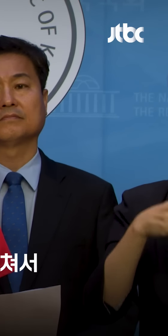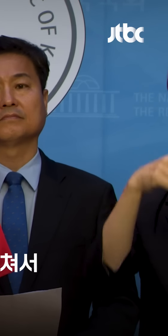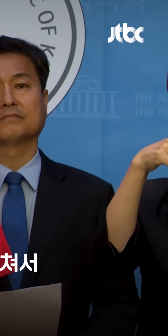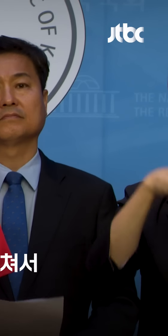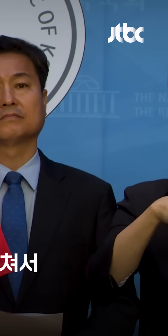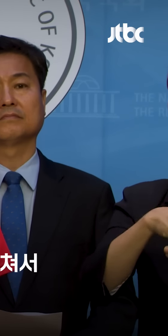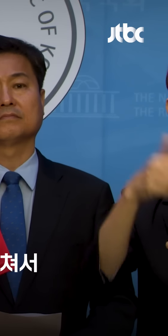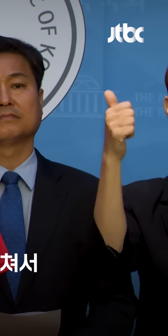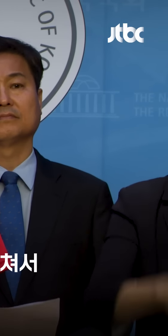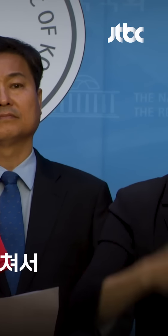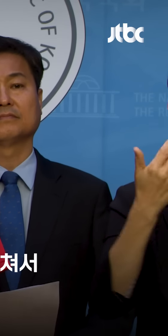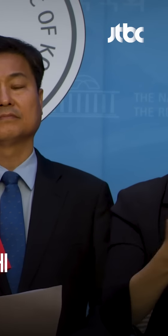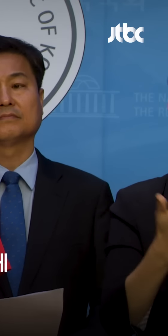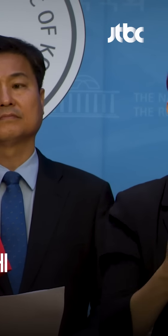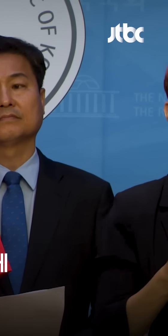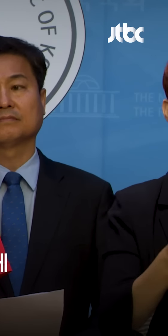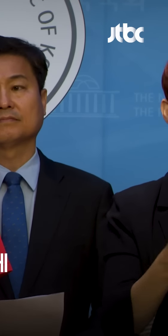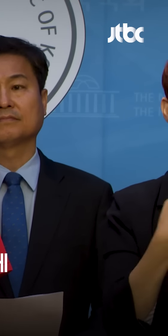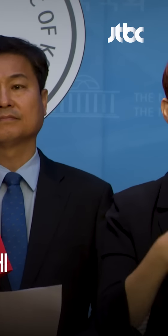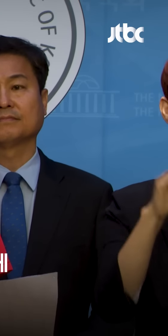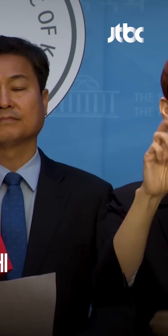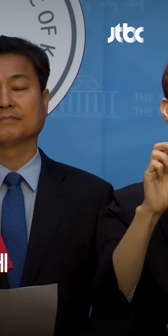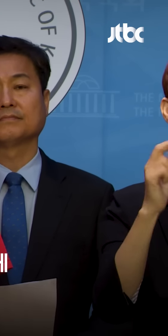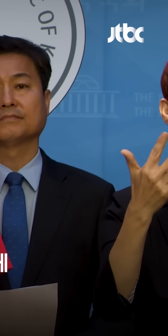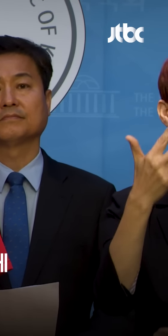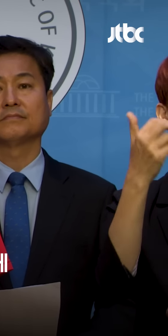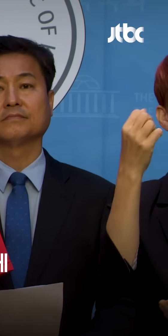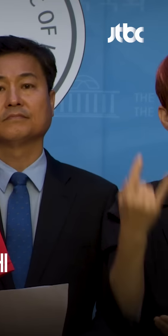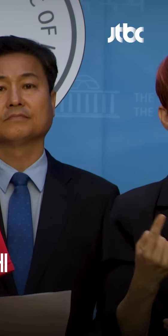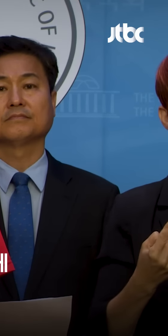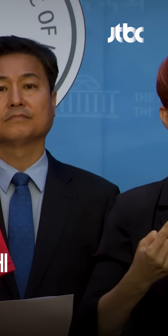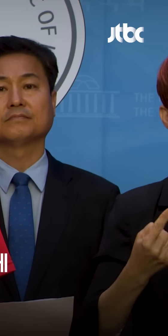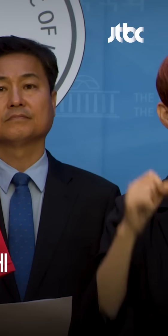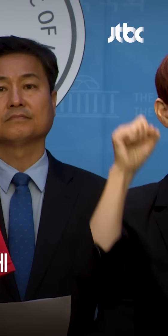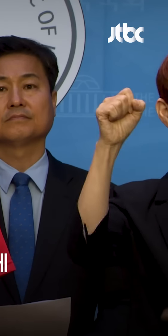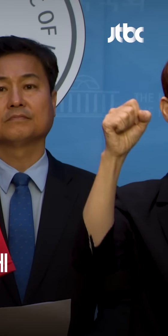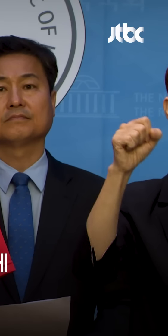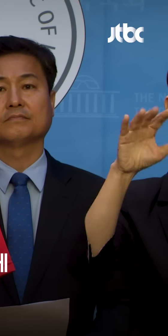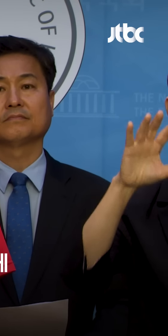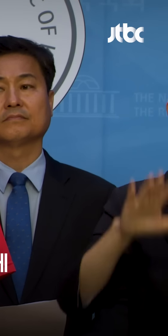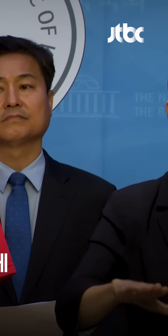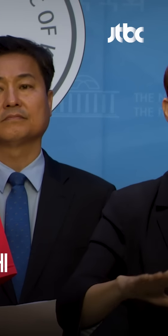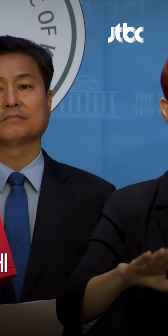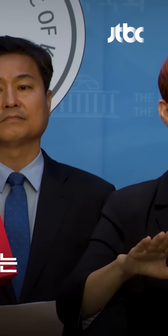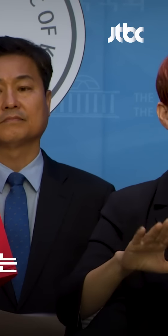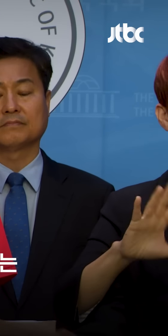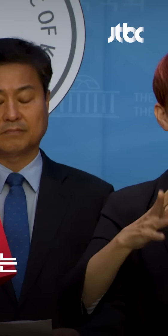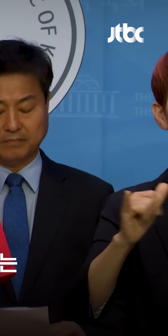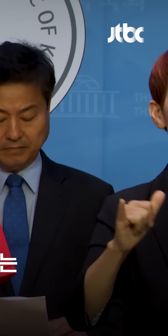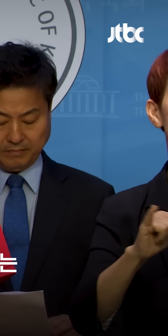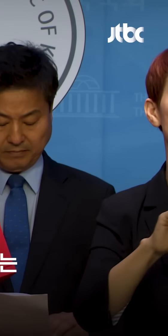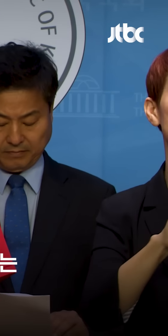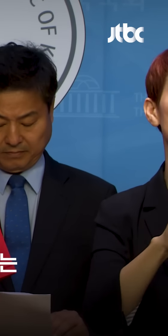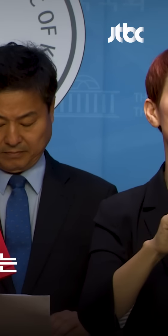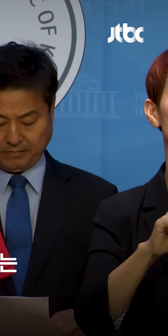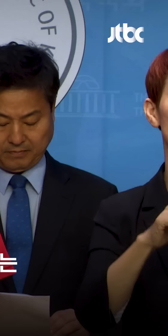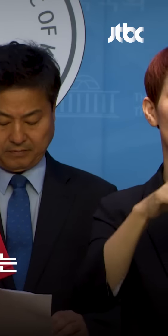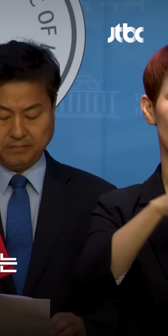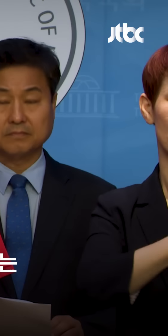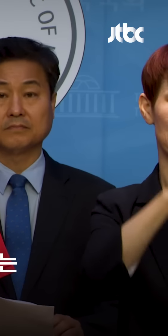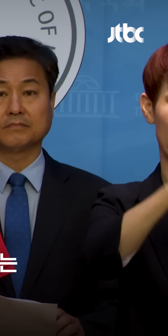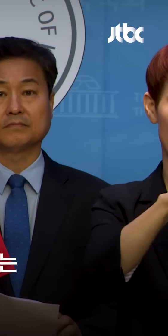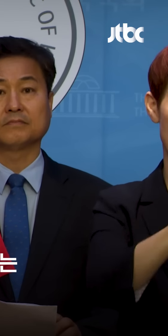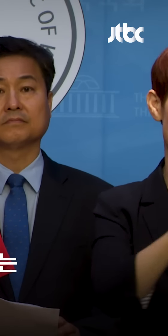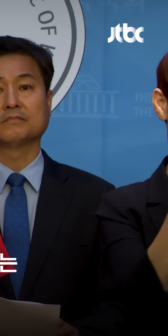걸쳐서 행동을 해왔습니다. 그 결과 국민께서 이번 총선에 응답을 해주셨습니다. 최상병 사건의 진실을